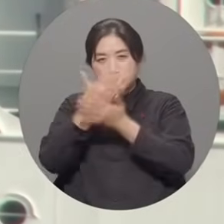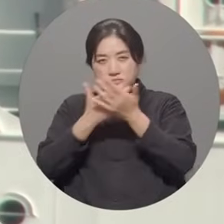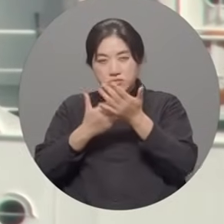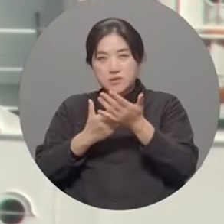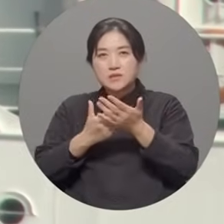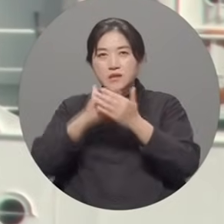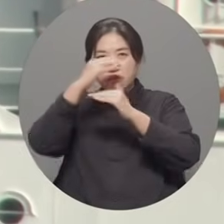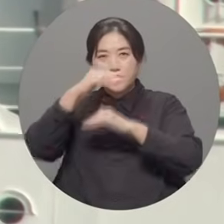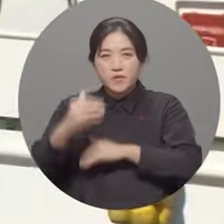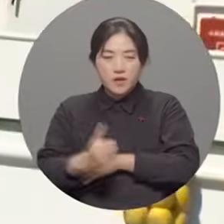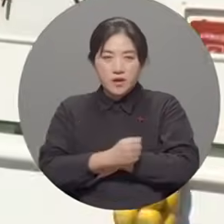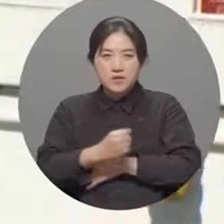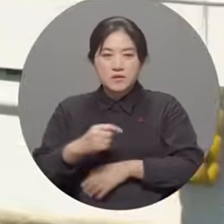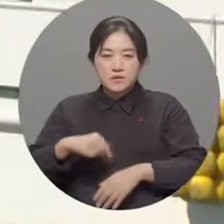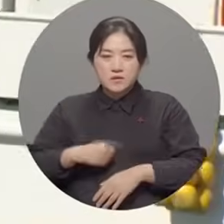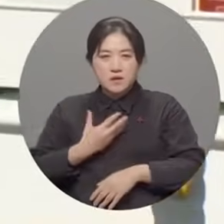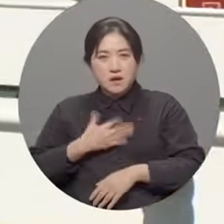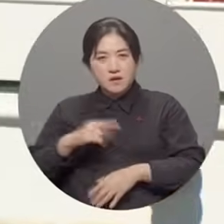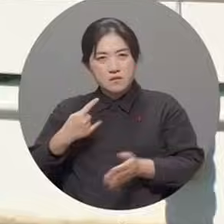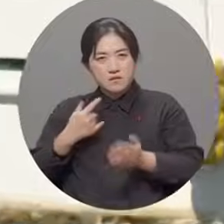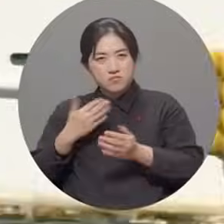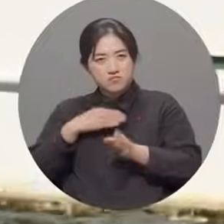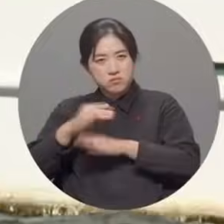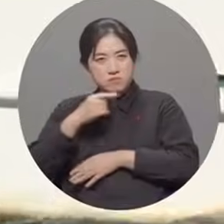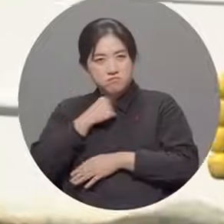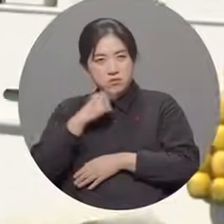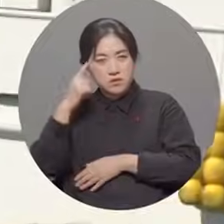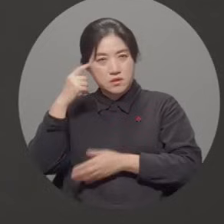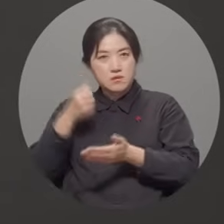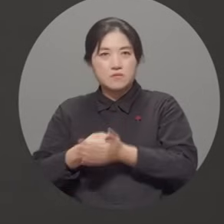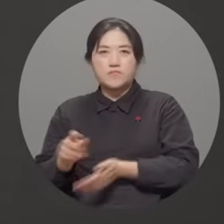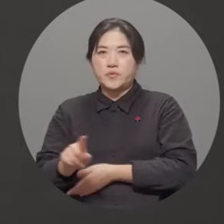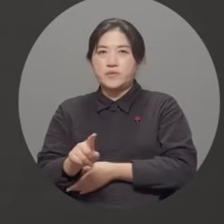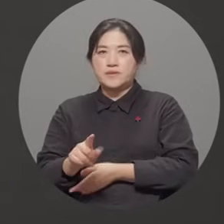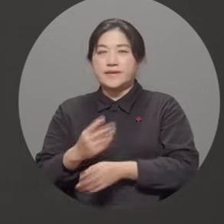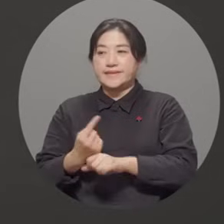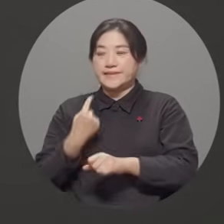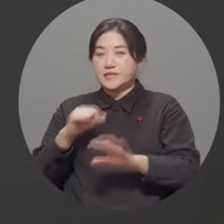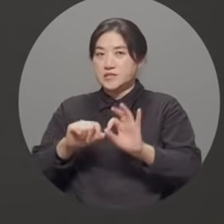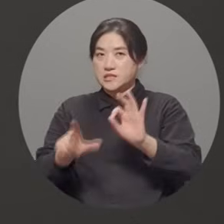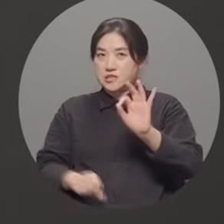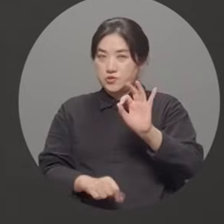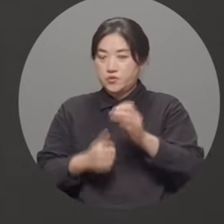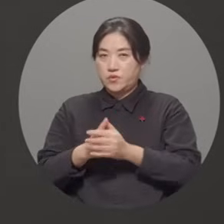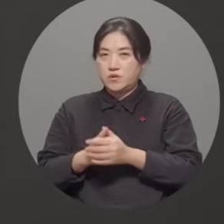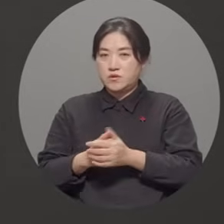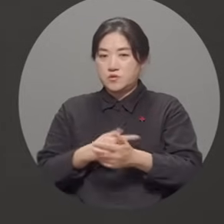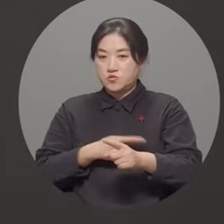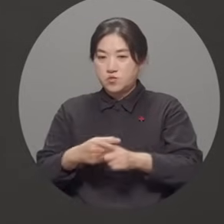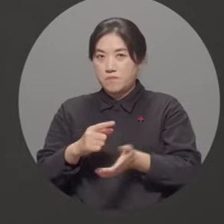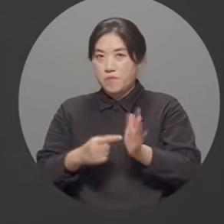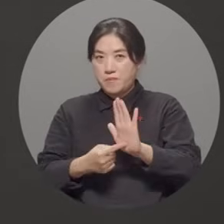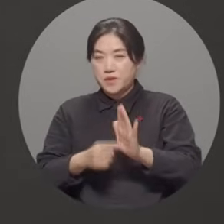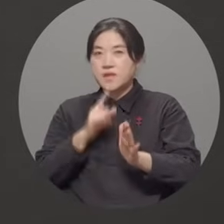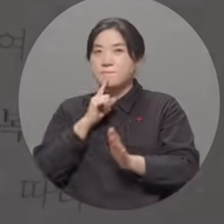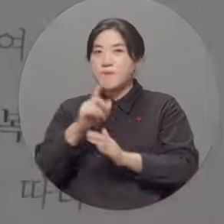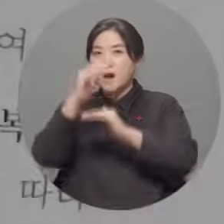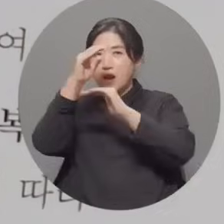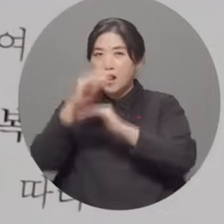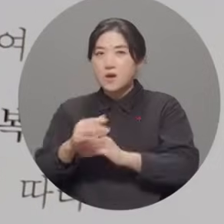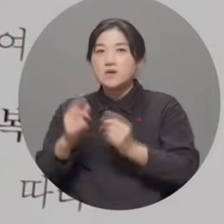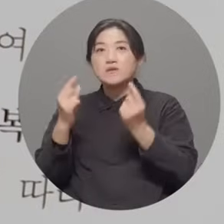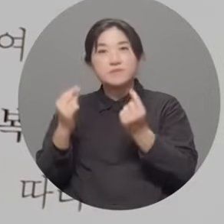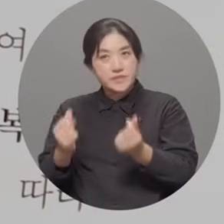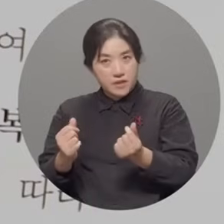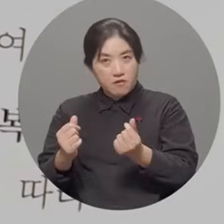근거로 자진 월북이라 결론 내렸다고 밝혔습니다. 지난해 10월 이례적인 중간 발표에서 언급한 내용과